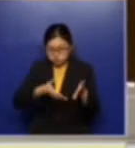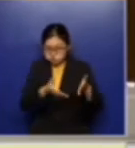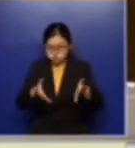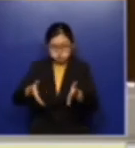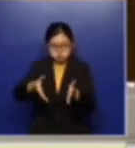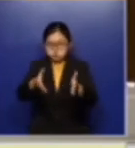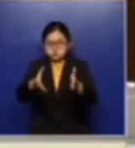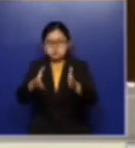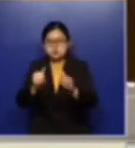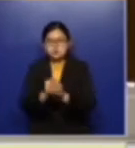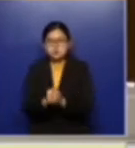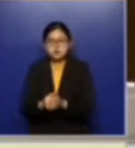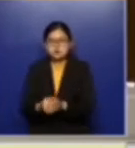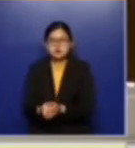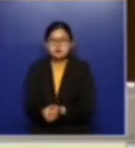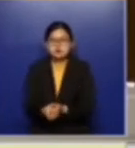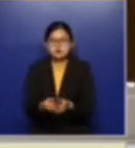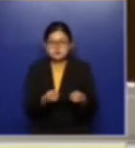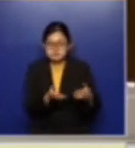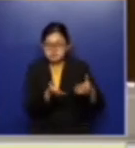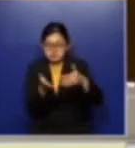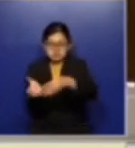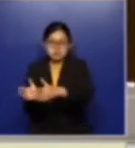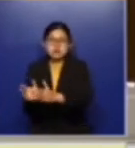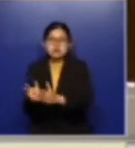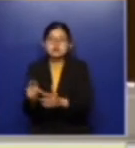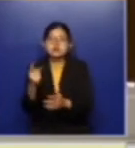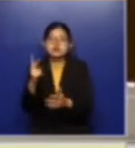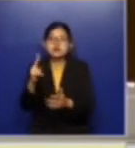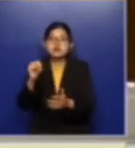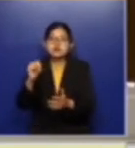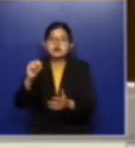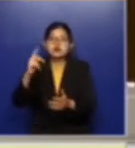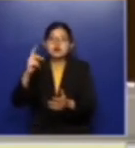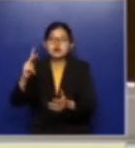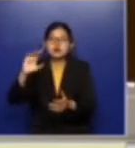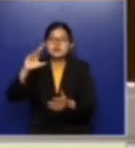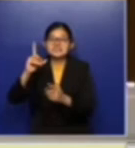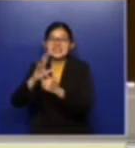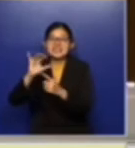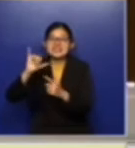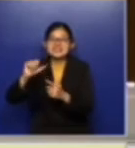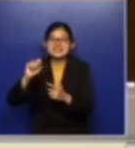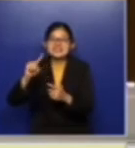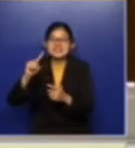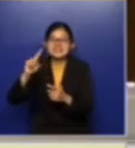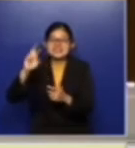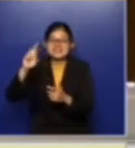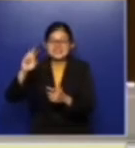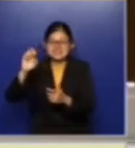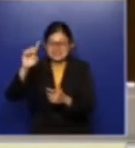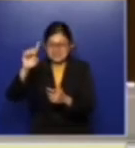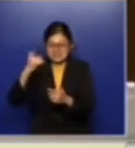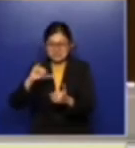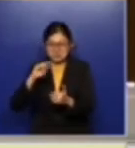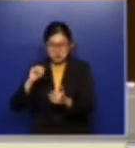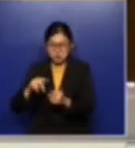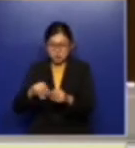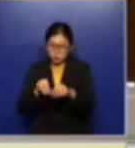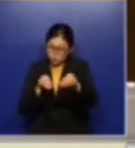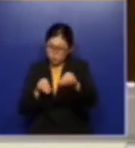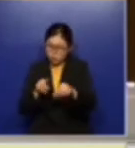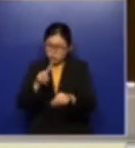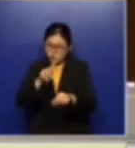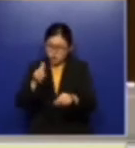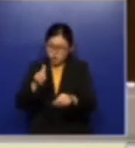งไล่น้ำที่นครชัยศรีด้วยนี่ท่านเห็นแล้วนะฮะร้อยกว่าเกือบ200กิโลพอเสร็จ